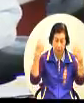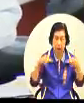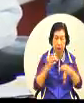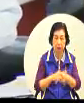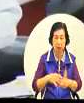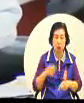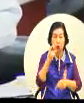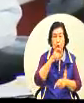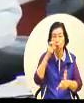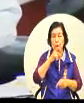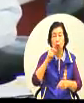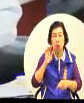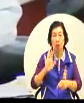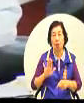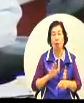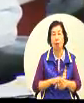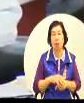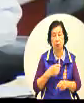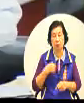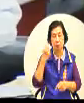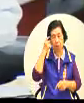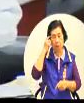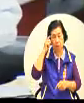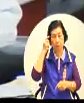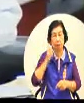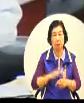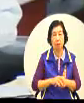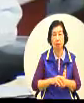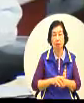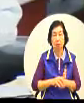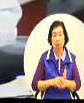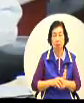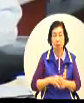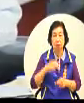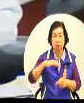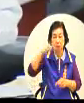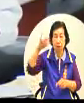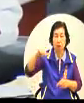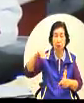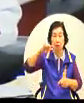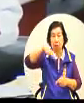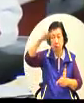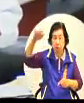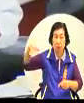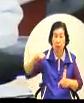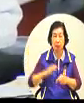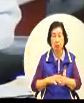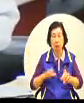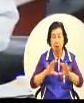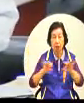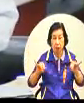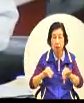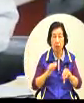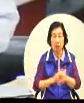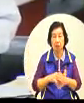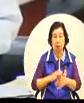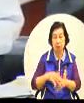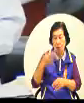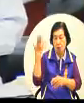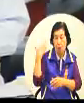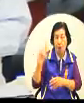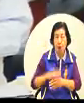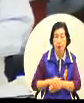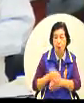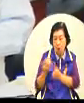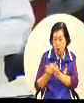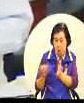我认为这个三地后备连应该要废除了，